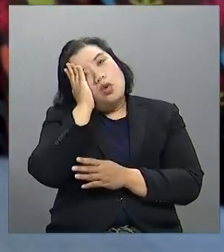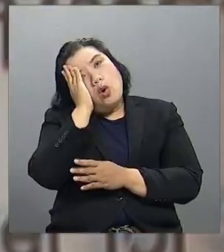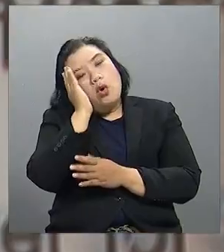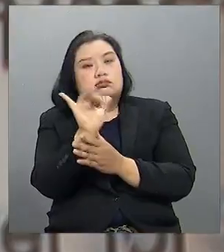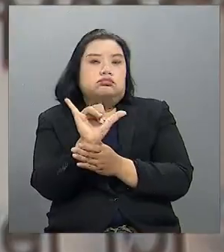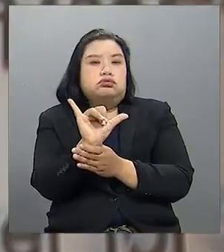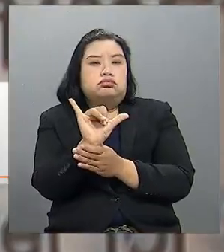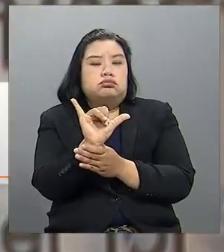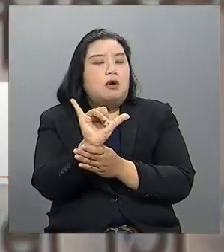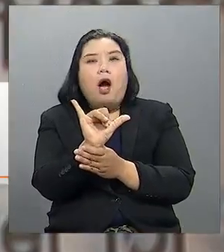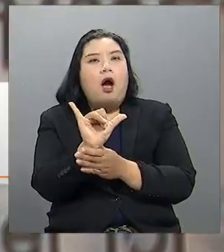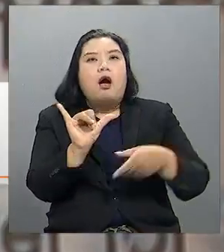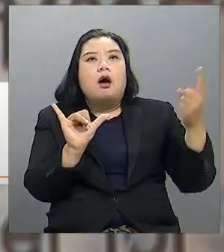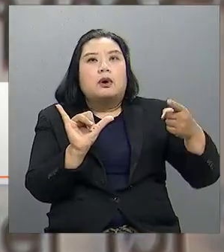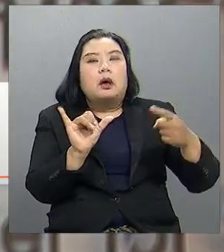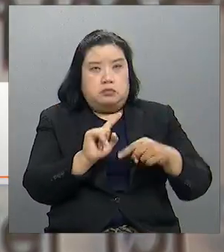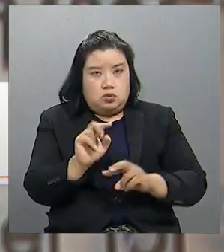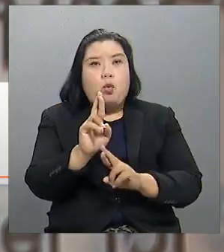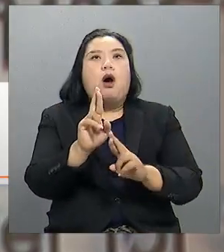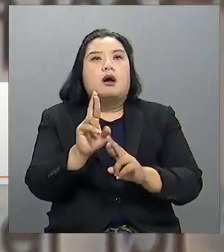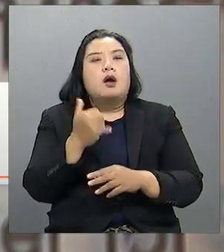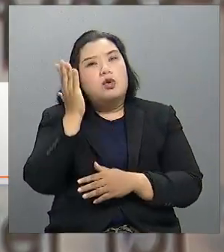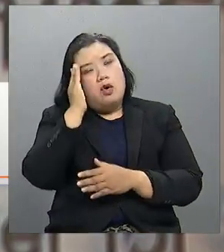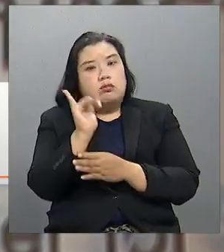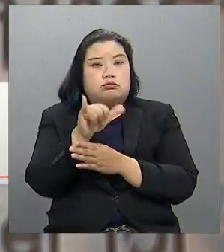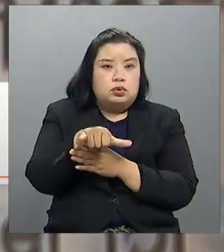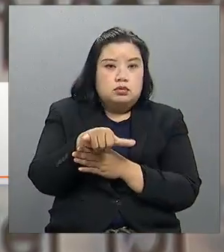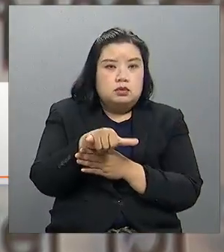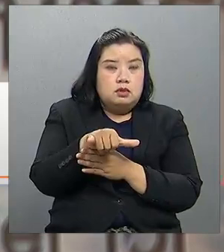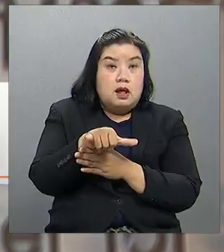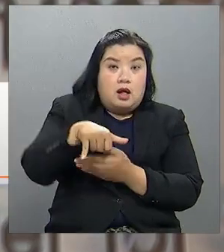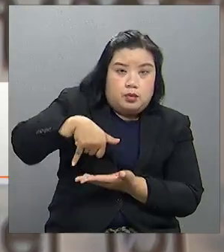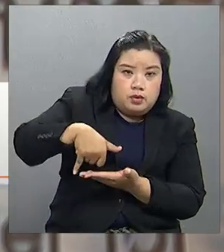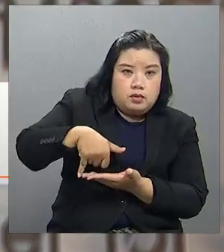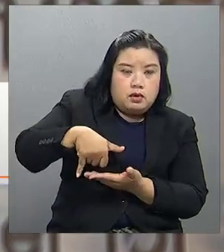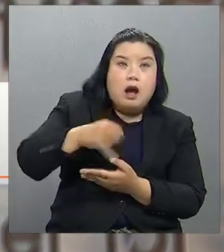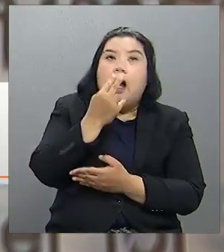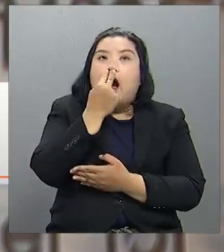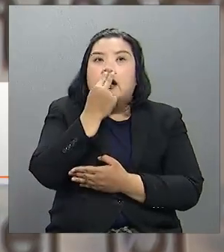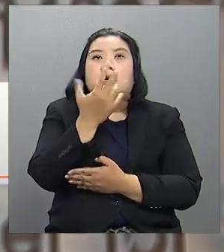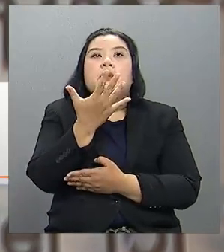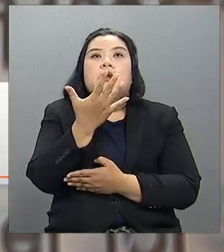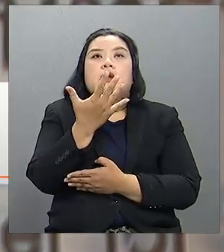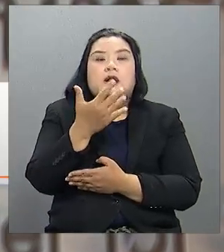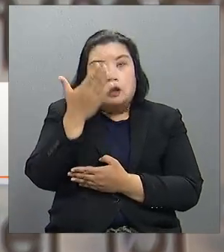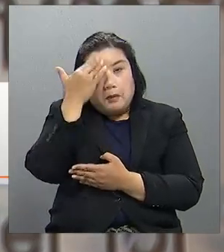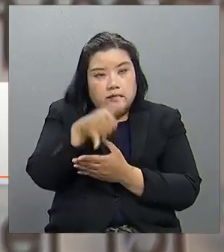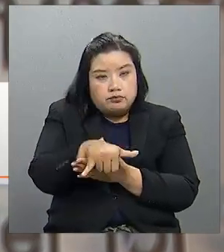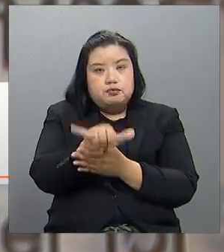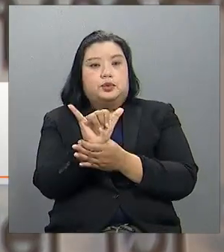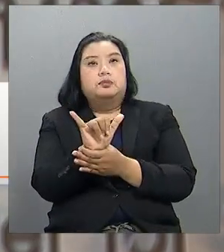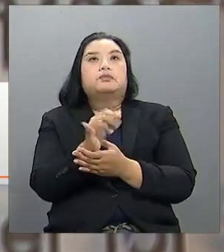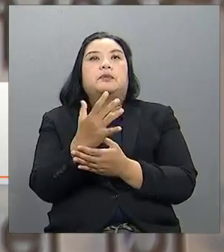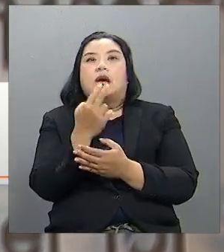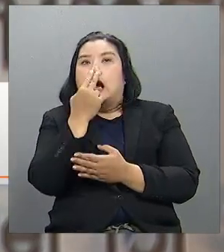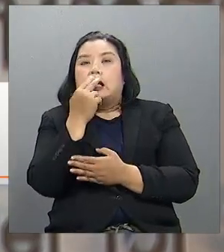ซึ่งอันตรายมากเกิดตะแคงแล้วมันพลิกไปนิดเดียวเป็นคว่ำแล้วคราวนี้เขาก็ไม่สามารถแบบพลิกตะแคงเพื่อให้หายใจได้เปิดทางเดินหายใ